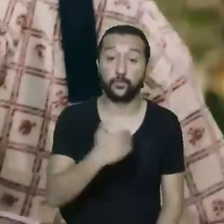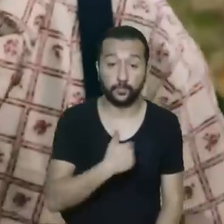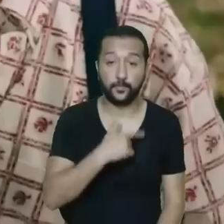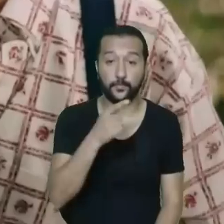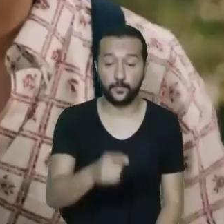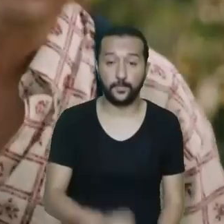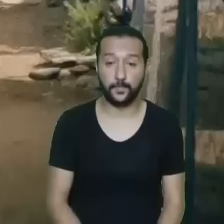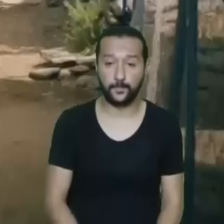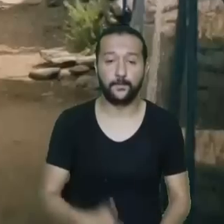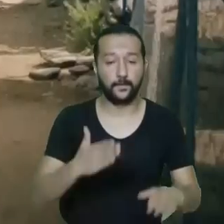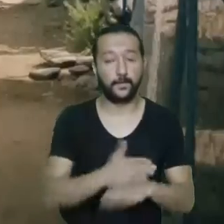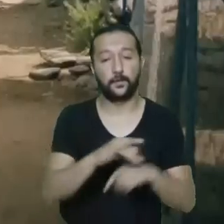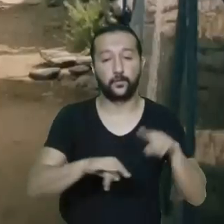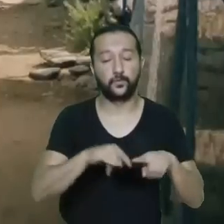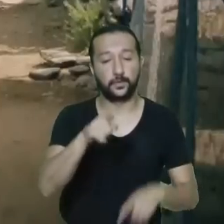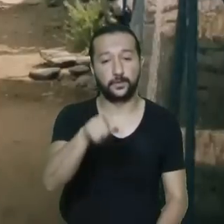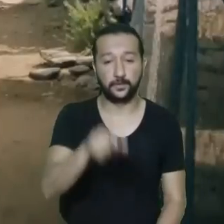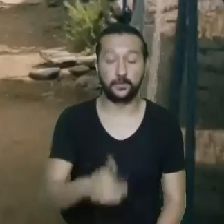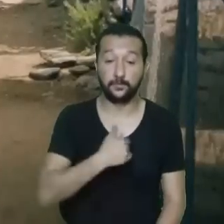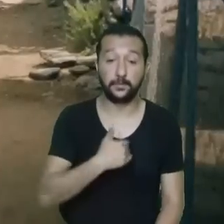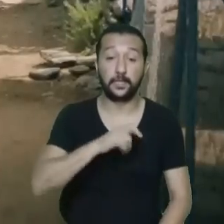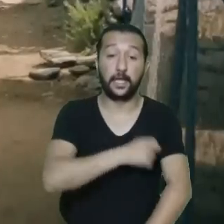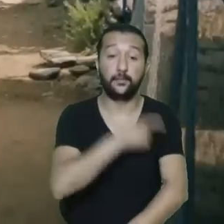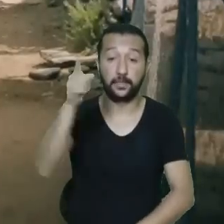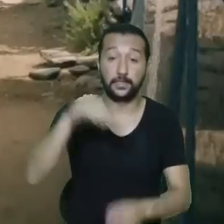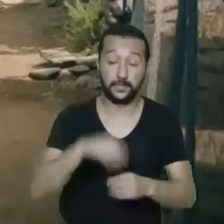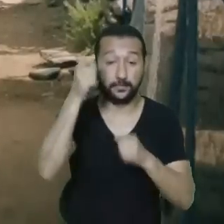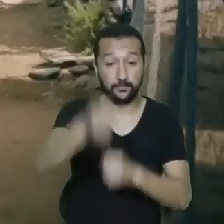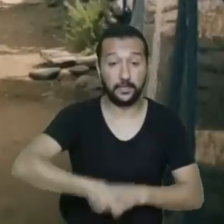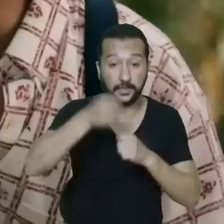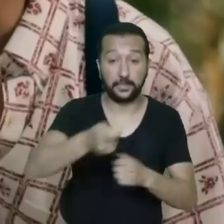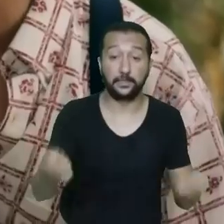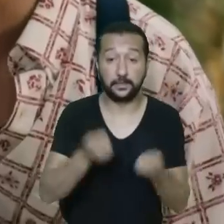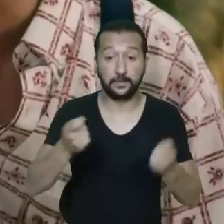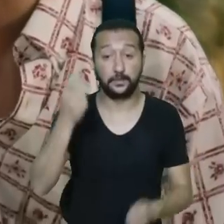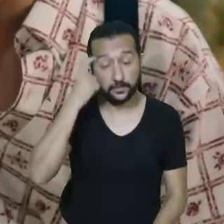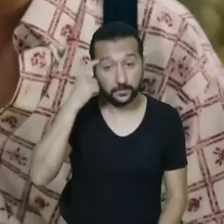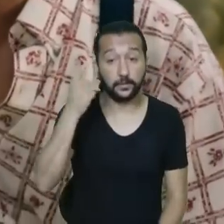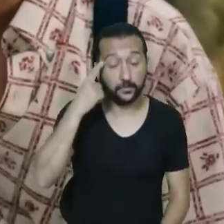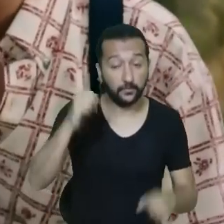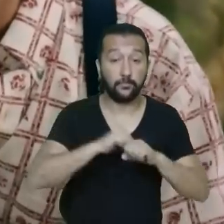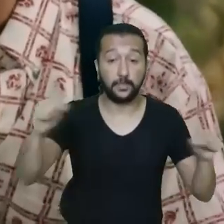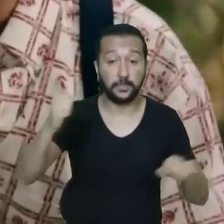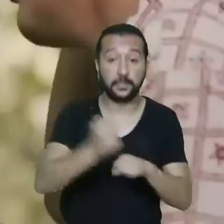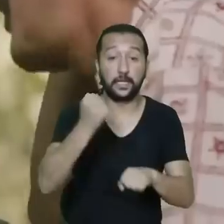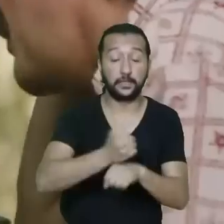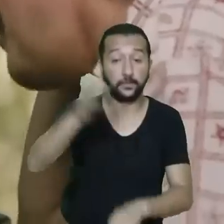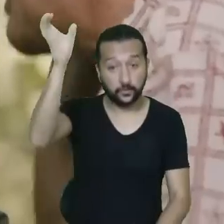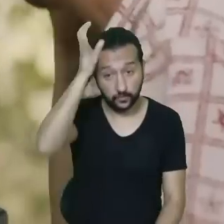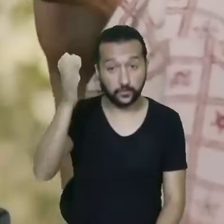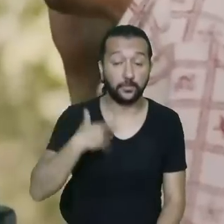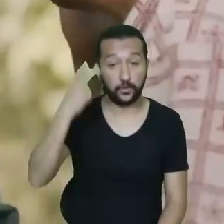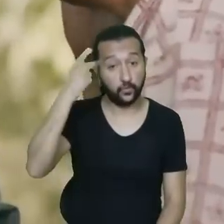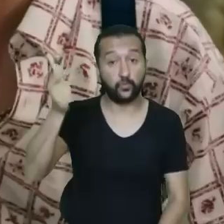ben. Ah Hüseyin. Biz Almanya'da madenlerde çalışırken grizi mirizi batladı. Benim kafaya taş düştü.